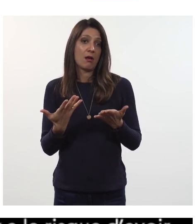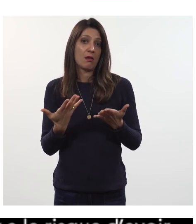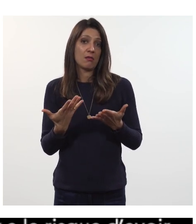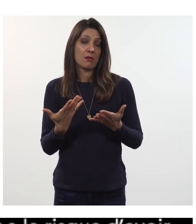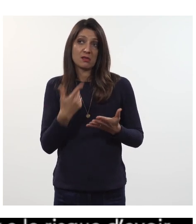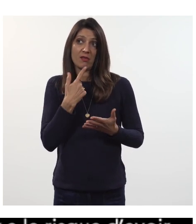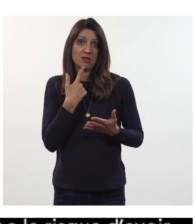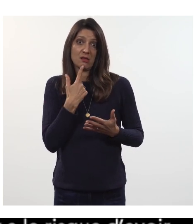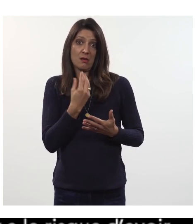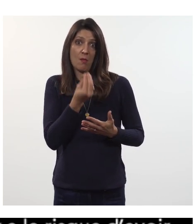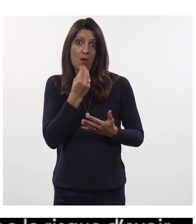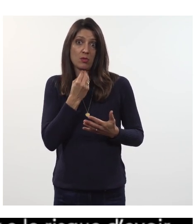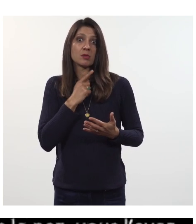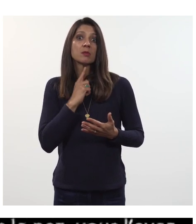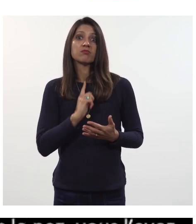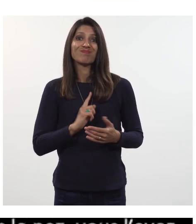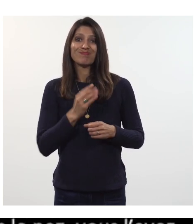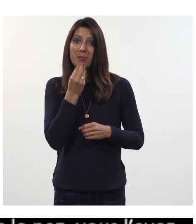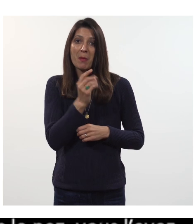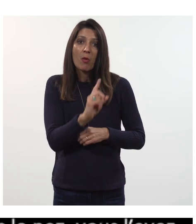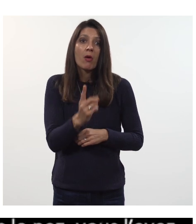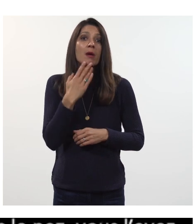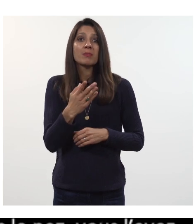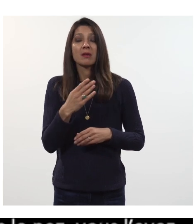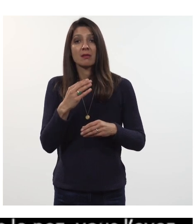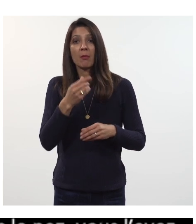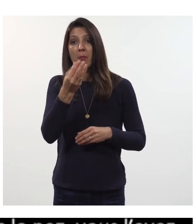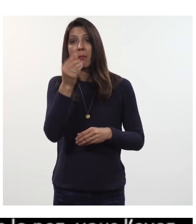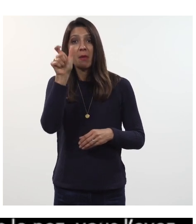pas bon. Si la personne elle recrache les aliments, c'est qu'il y a un souci.